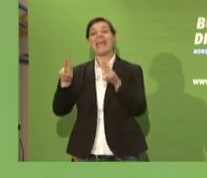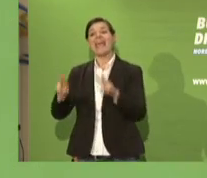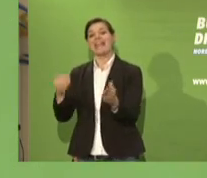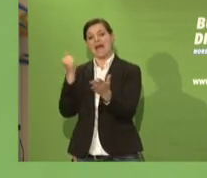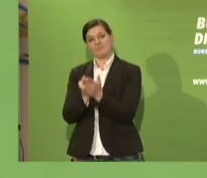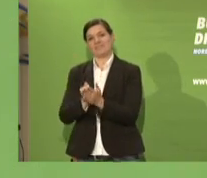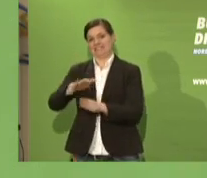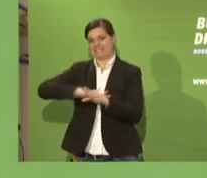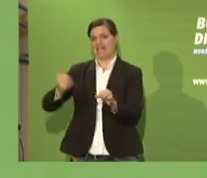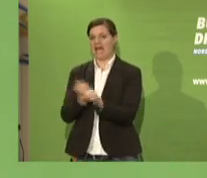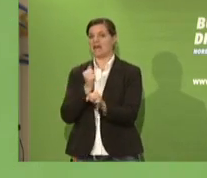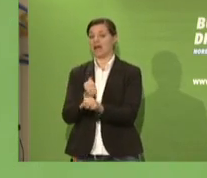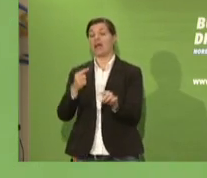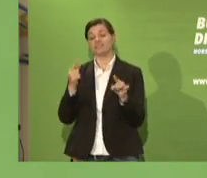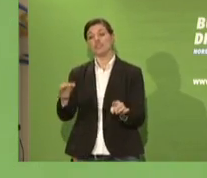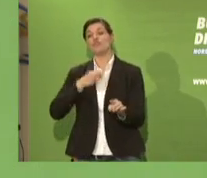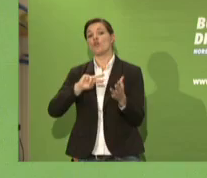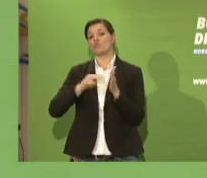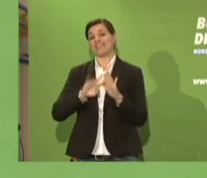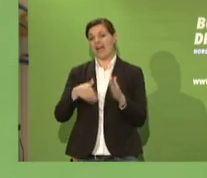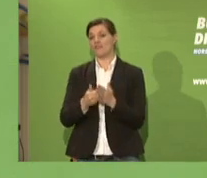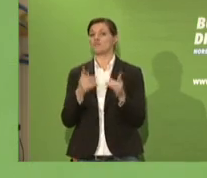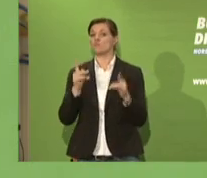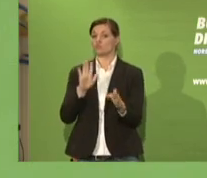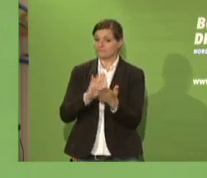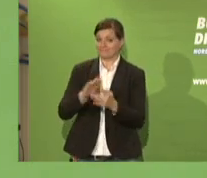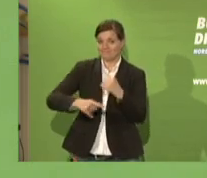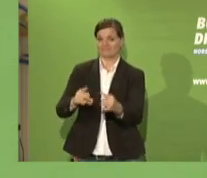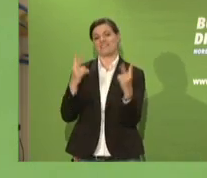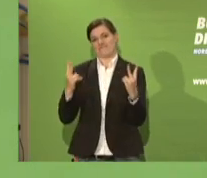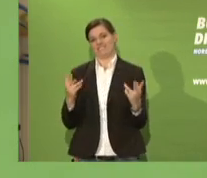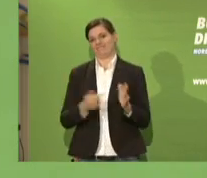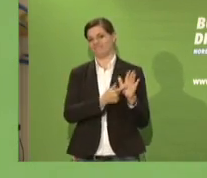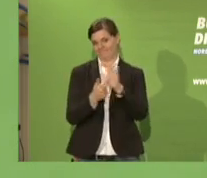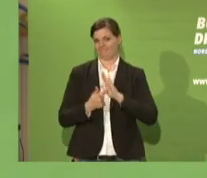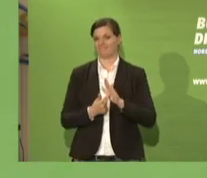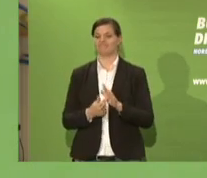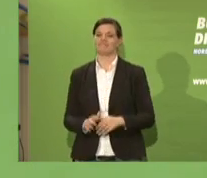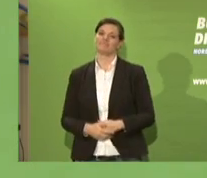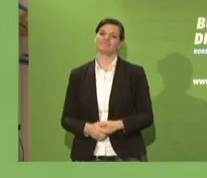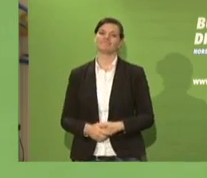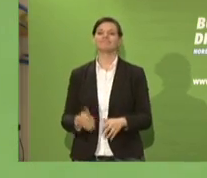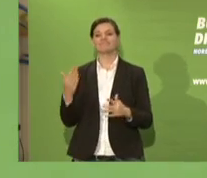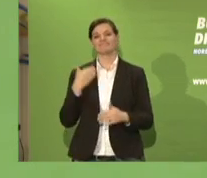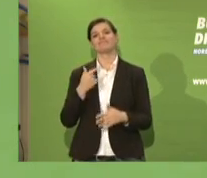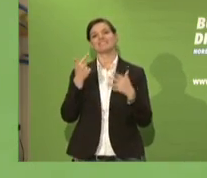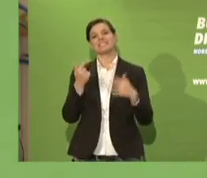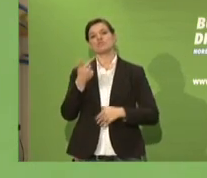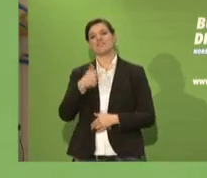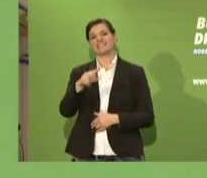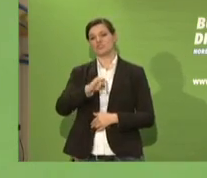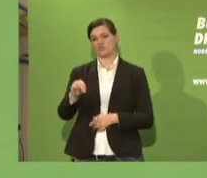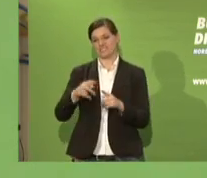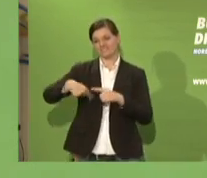dort ist eine wichtige politische Aufgabe. Die Landtagsfraktion hat übrigens am 27. Juni dazu einen ganz